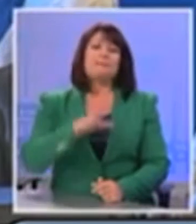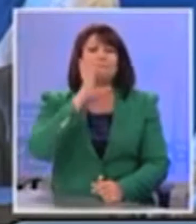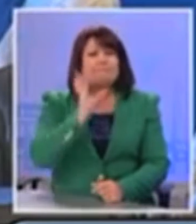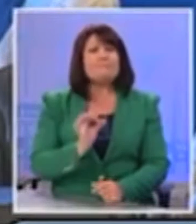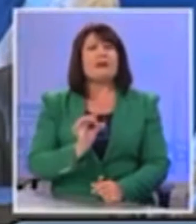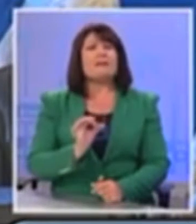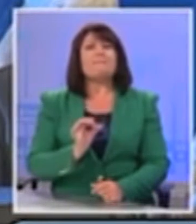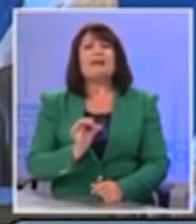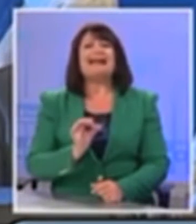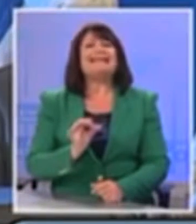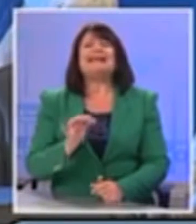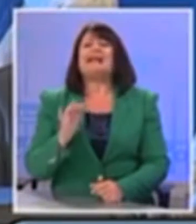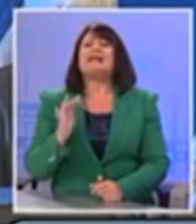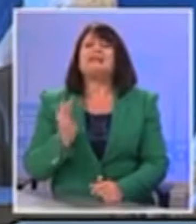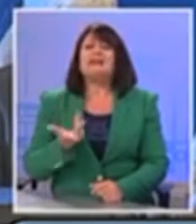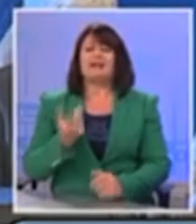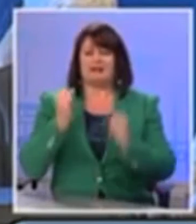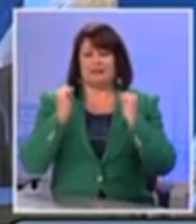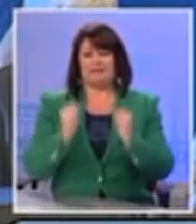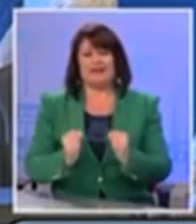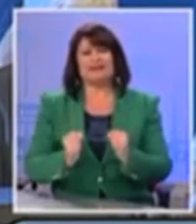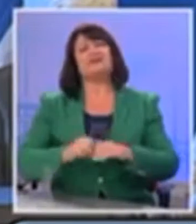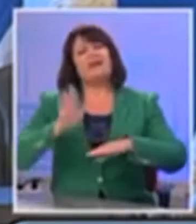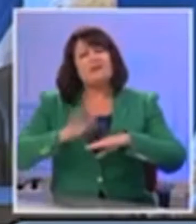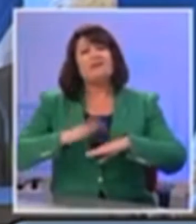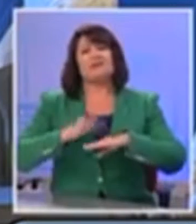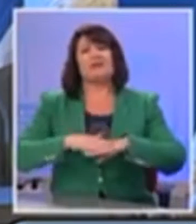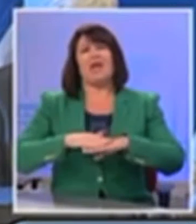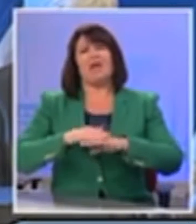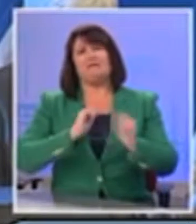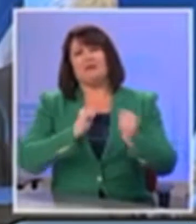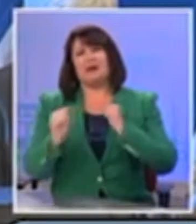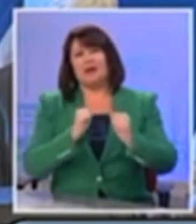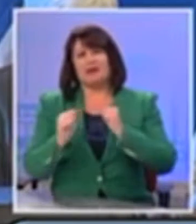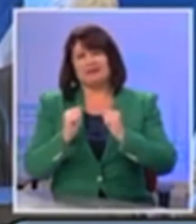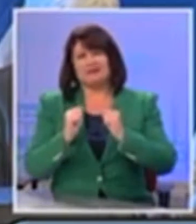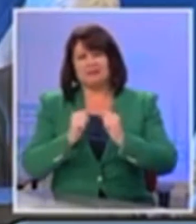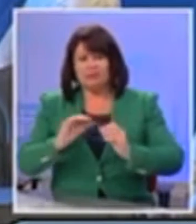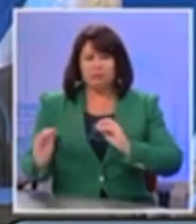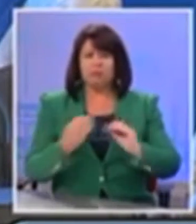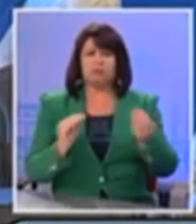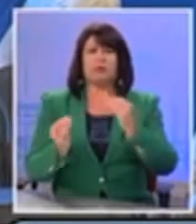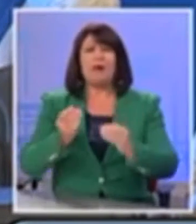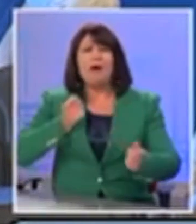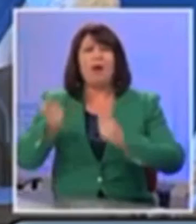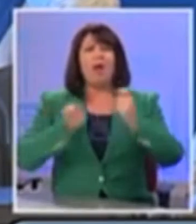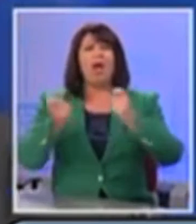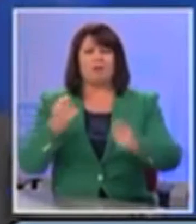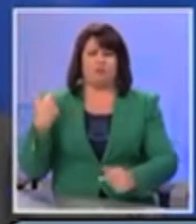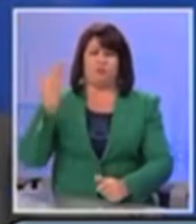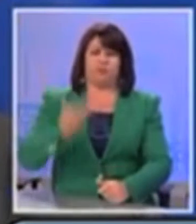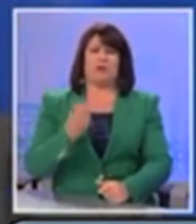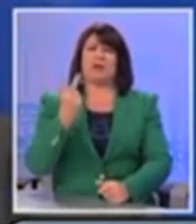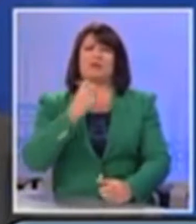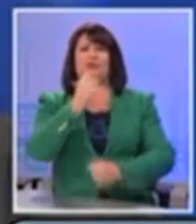l'explosion des dettes publiques et des crises de dettes publiques au cours des 20 dernières années, et en particulier en Europe depuis